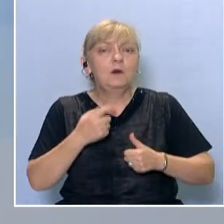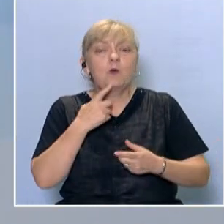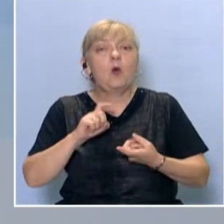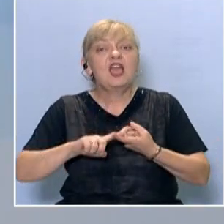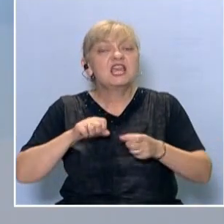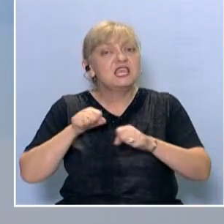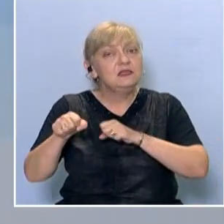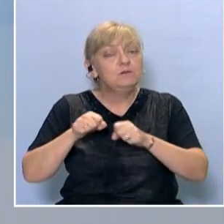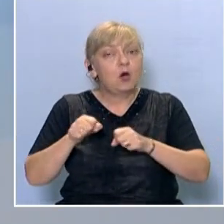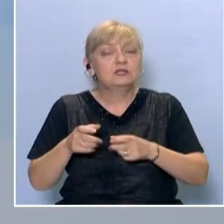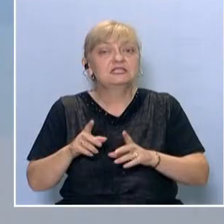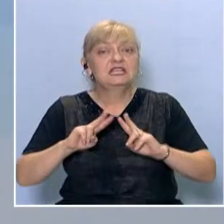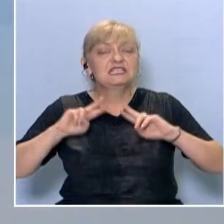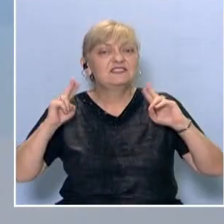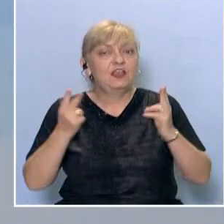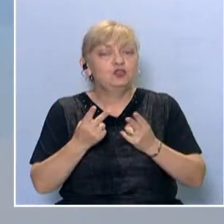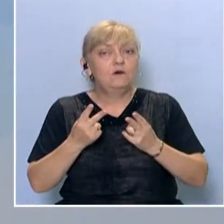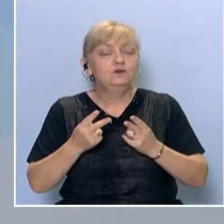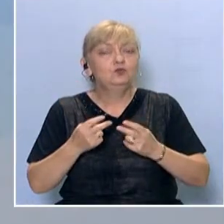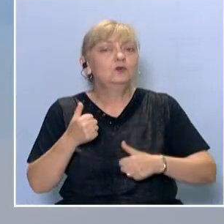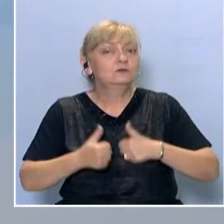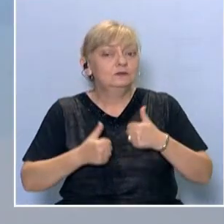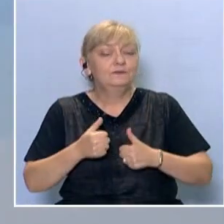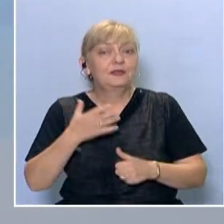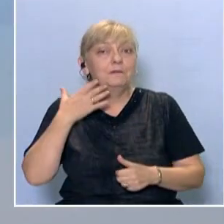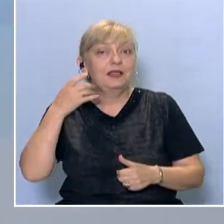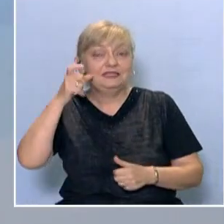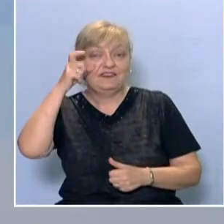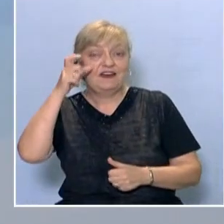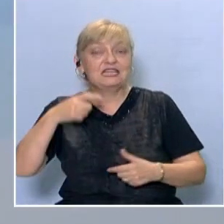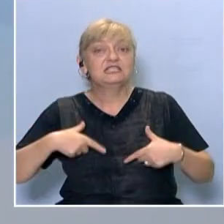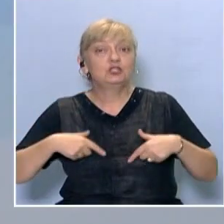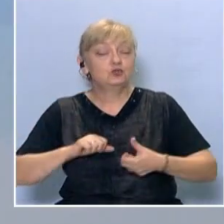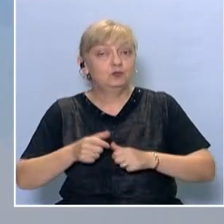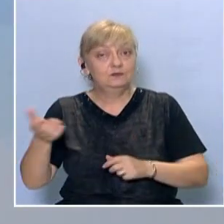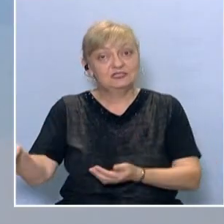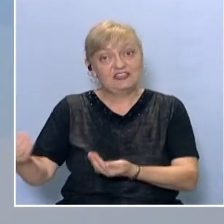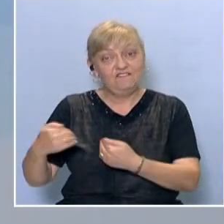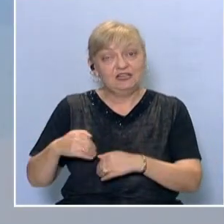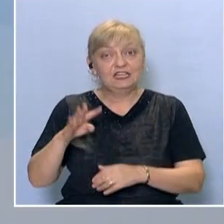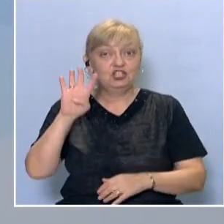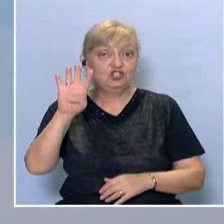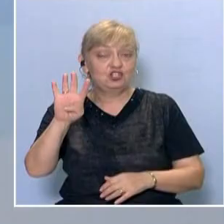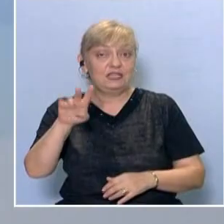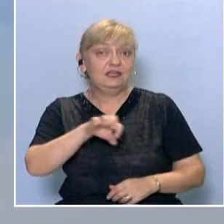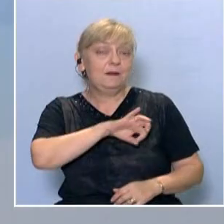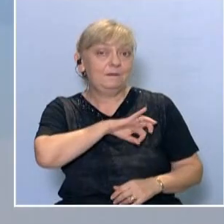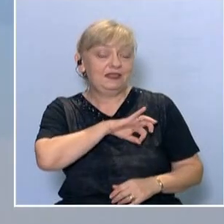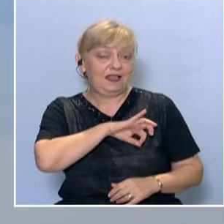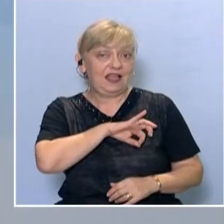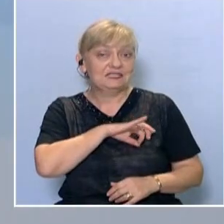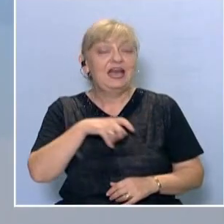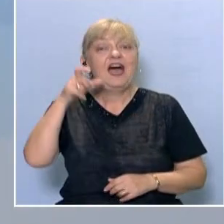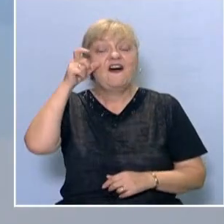при кадетите – световното първенство. Младите варненски спортисти се завърнаха от него с 4 медала. Варненци